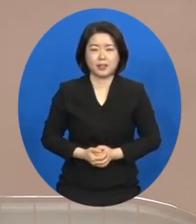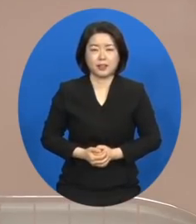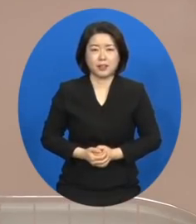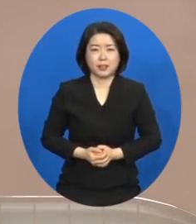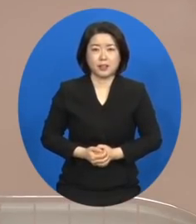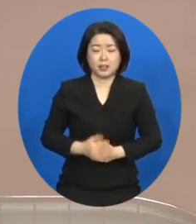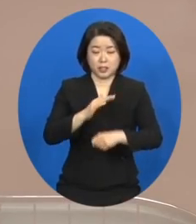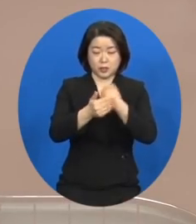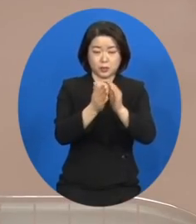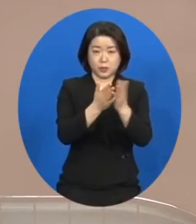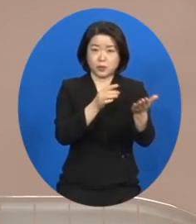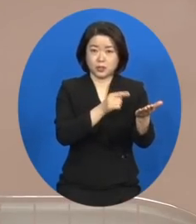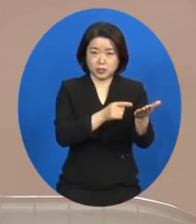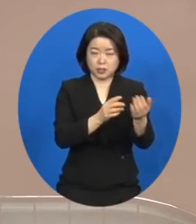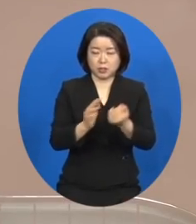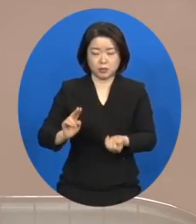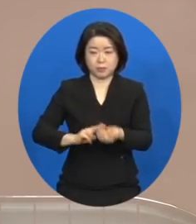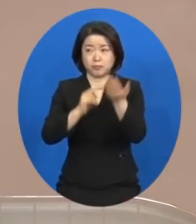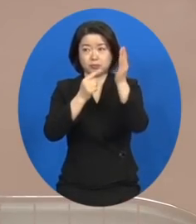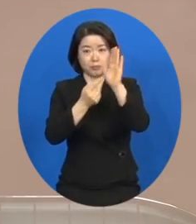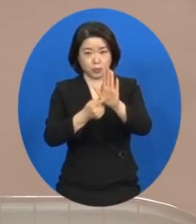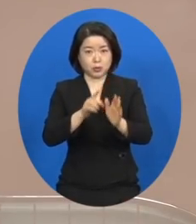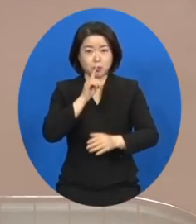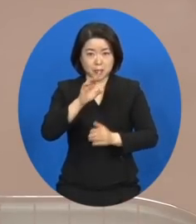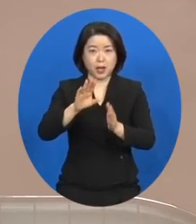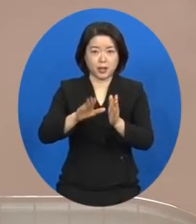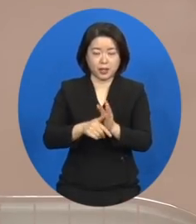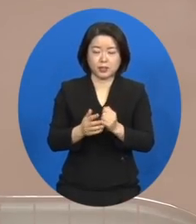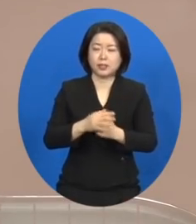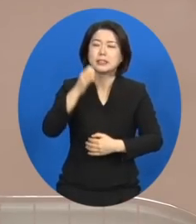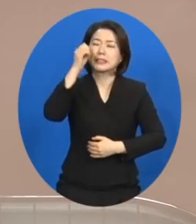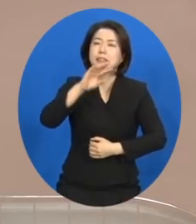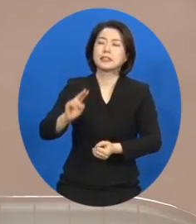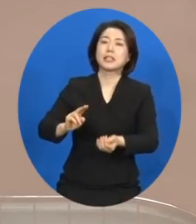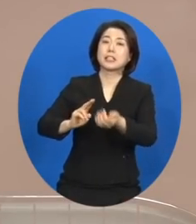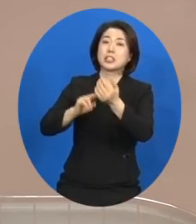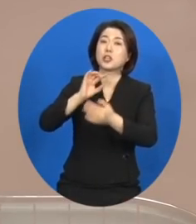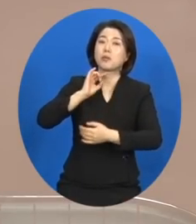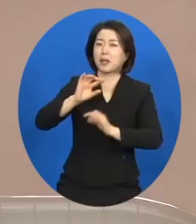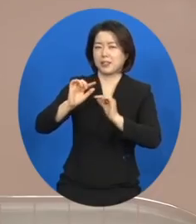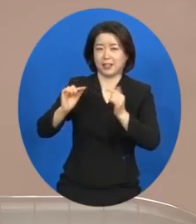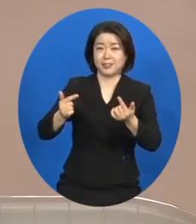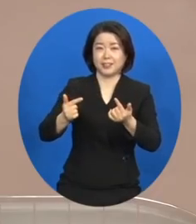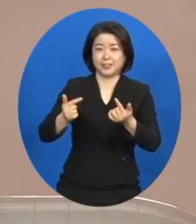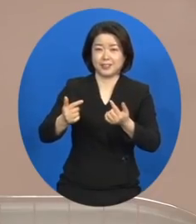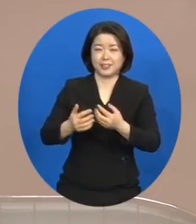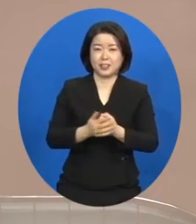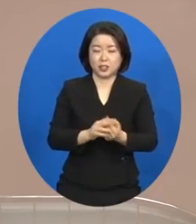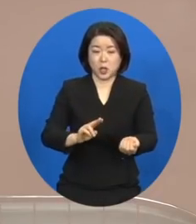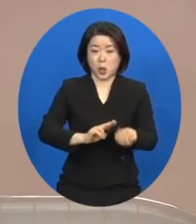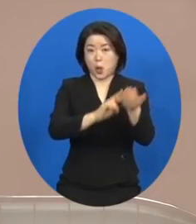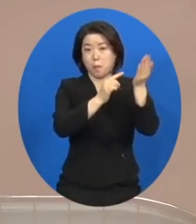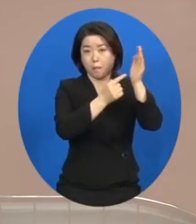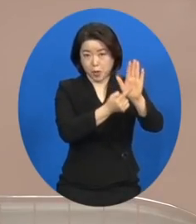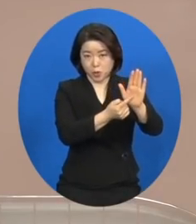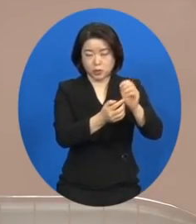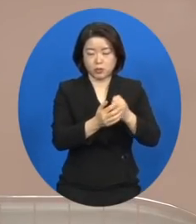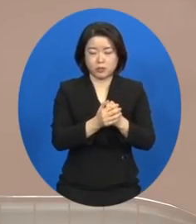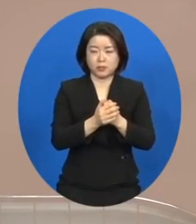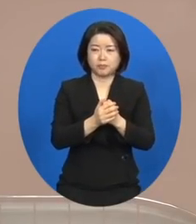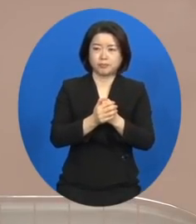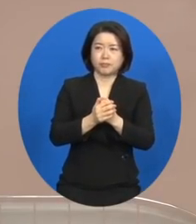성경에서 표적 또 표징을 말할 때는 단지 기적을 말하는 것이 아니라고 예전에 말씀을 드렸습니다. 이 표징이라는 것은